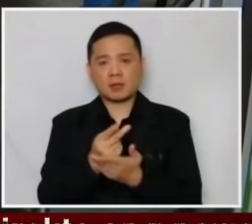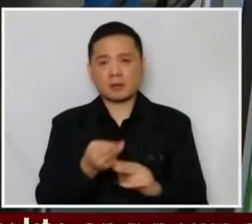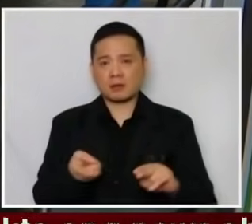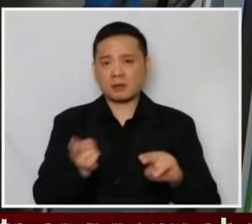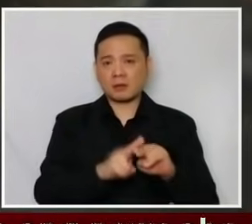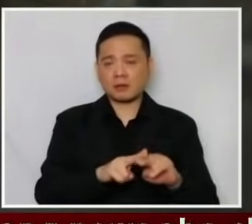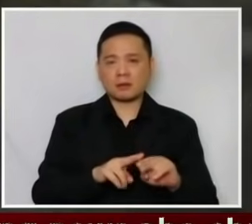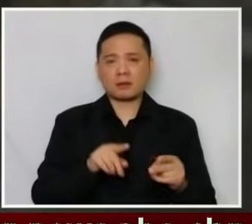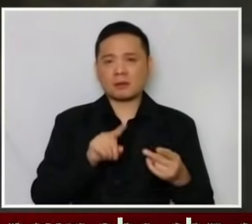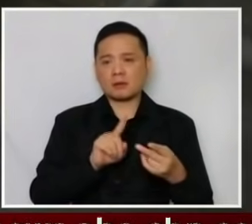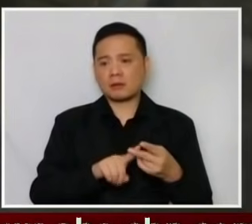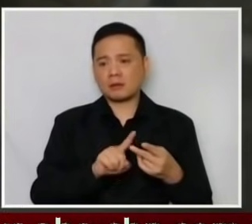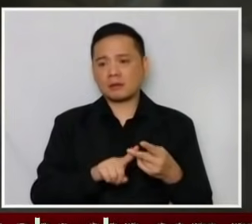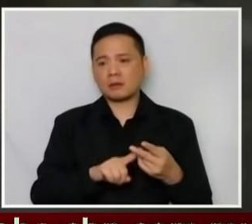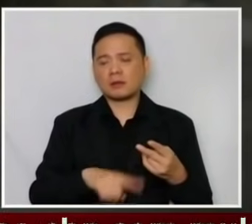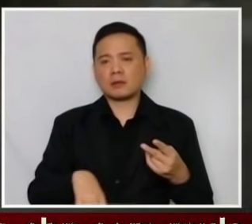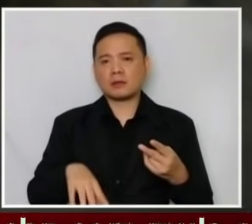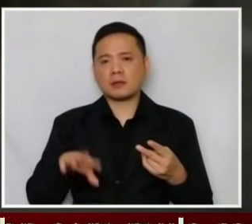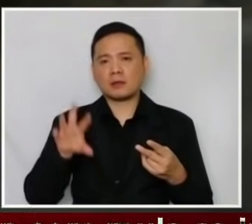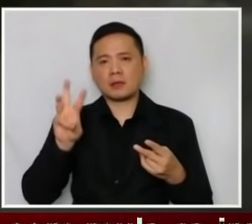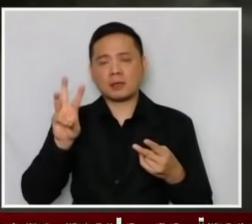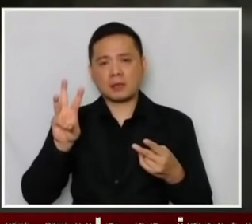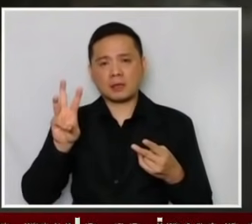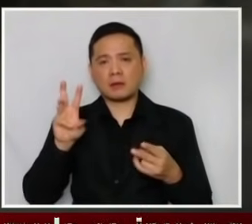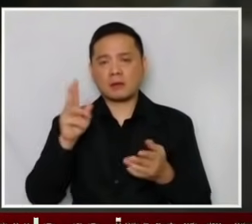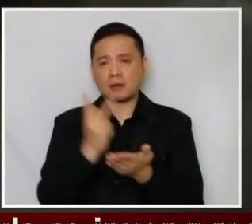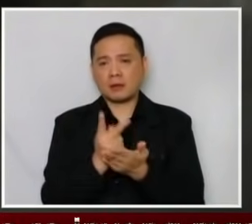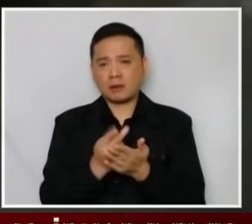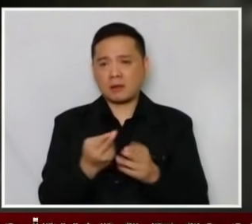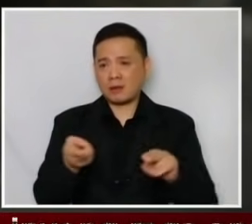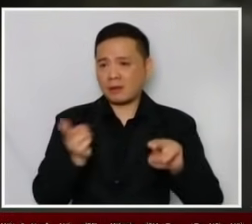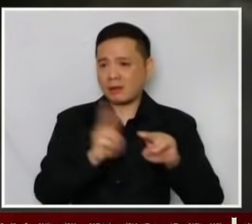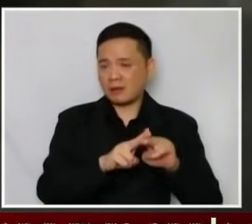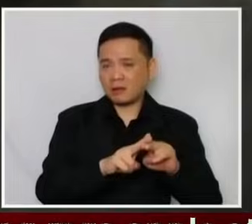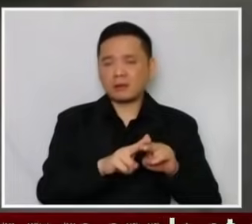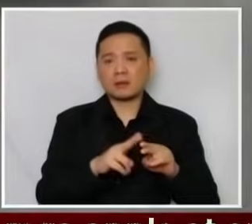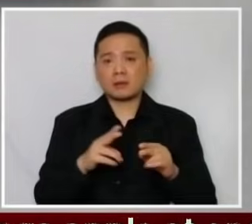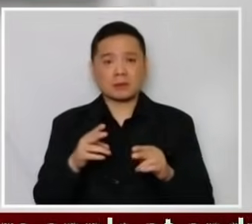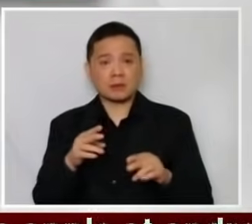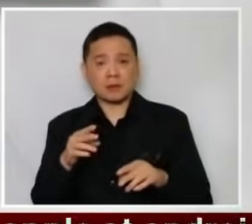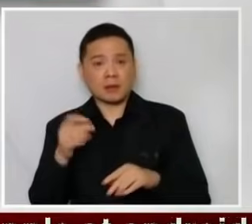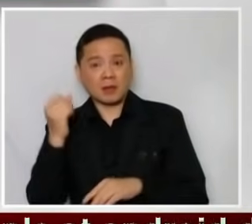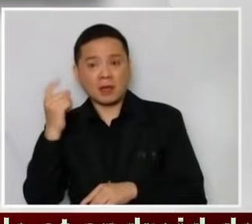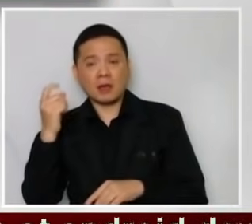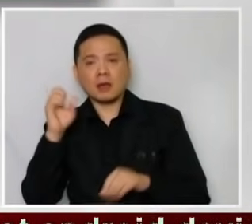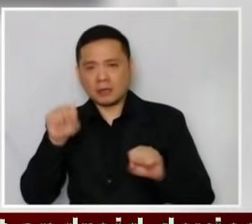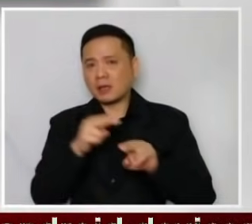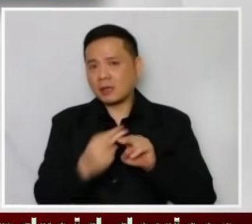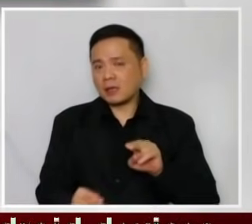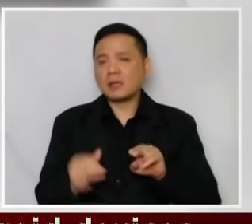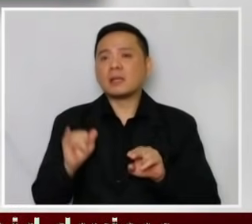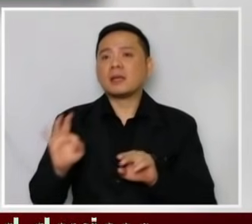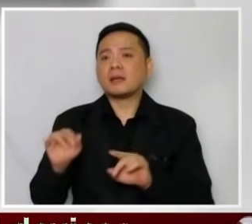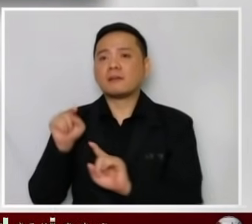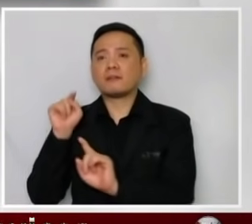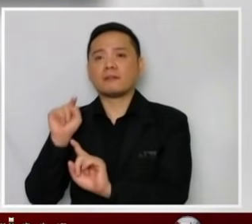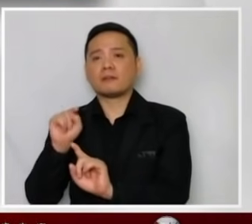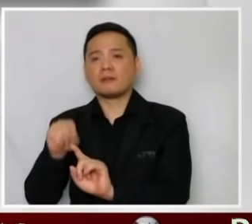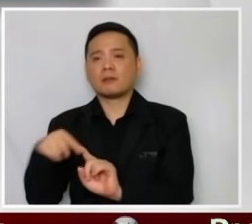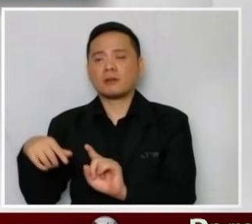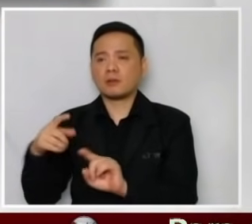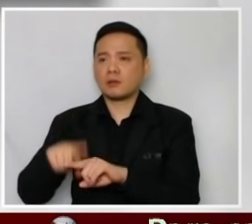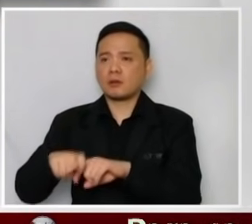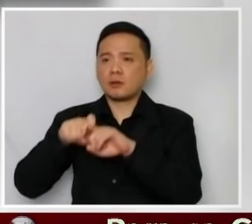sa gasolina kung sususpindihin ang excise tax sa petrolyo. Sabi ni Marcos,